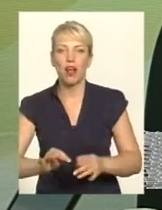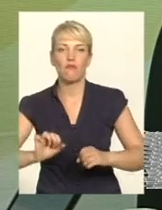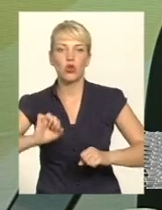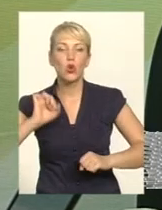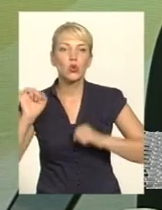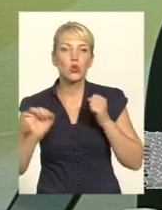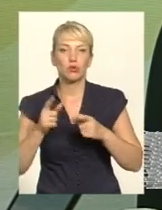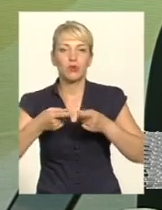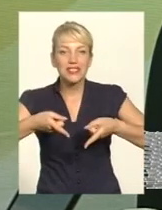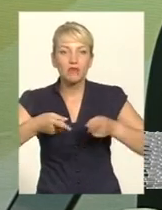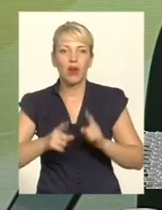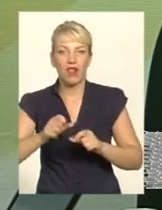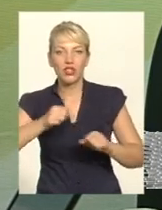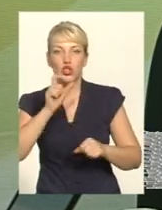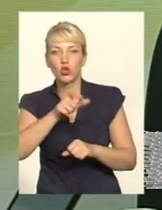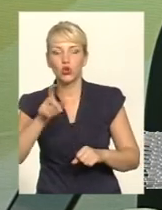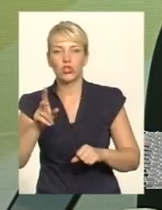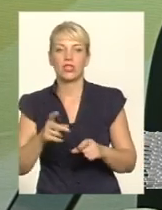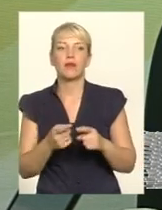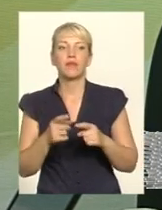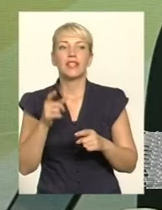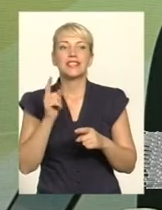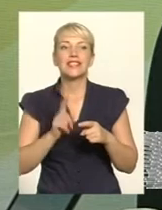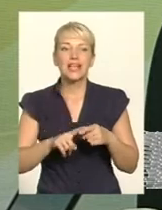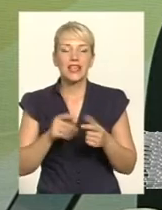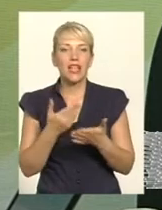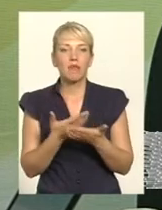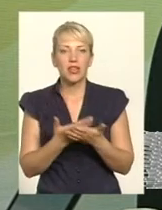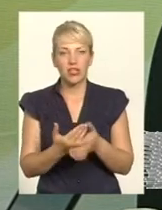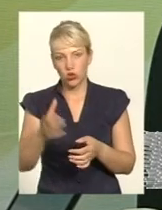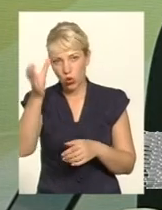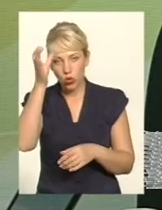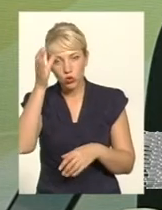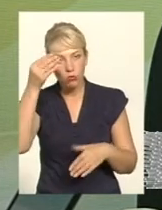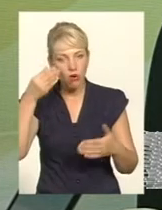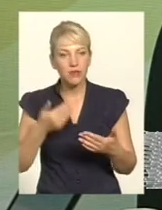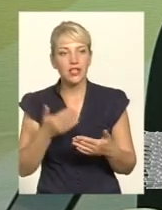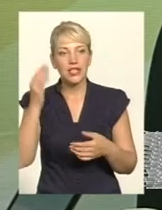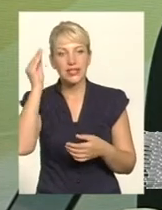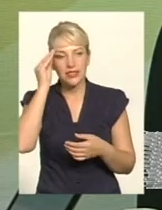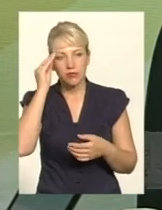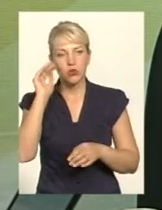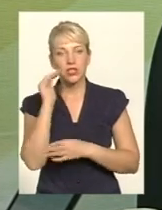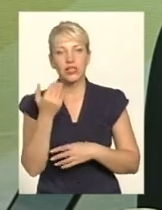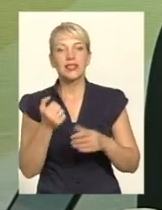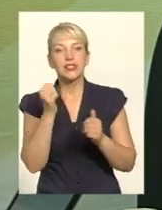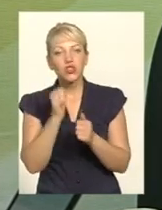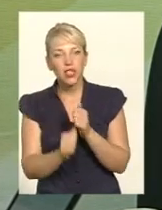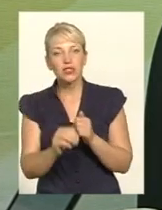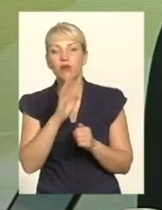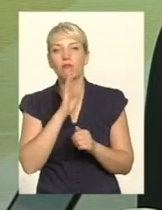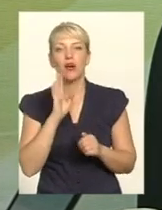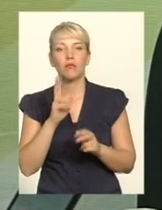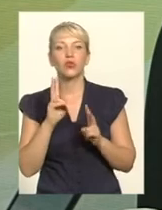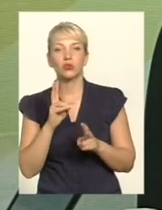не ті, з яких потім доведеться відганяти. Це, наприклад, розумові здібності дитини. Дуже часто мами, які